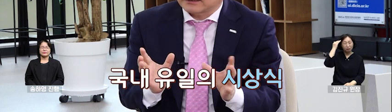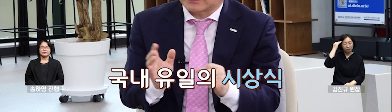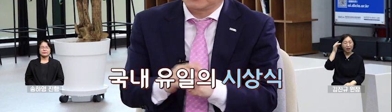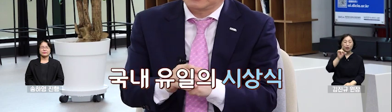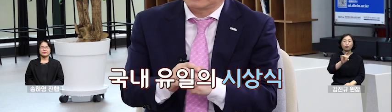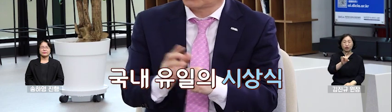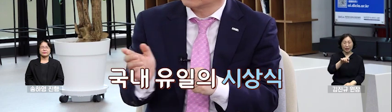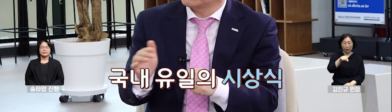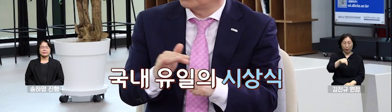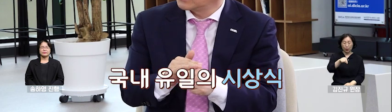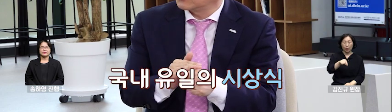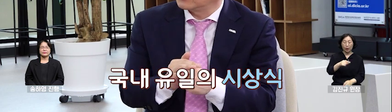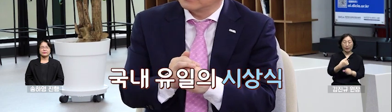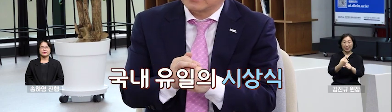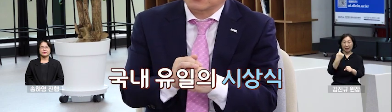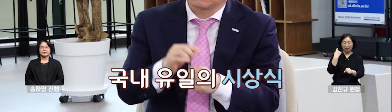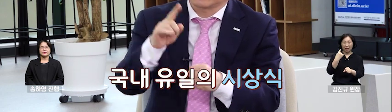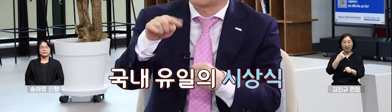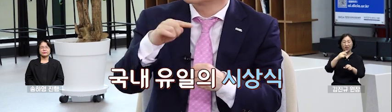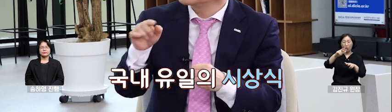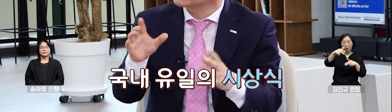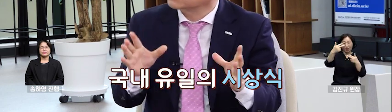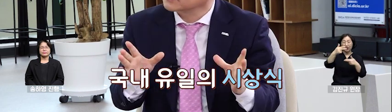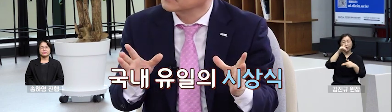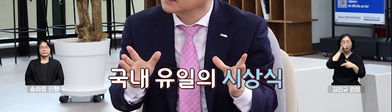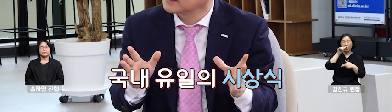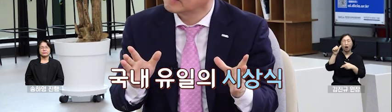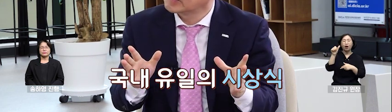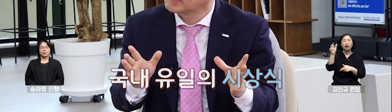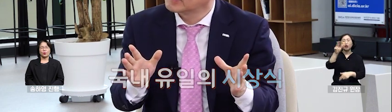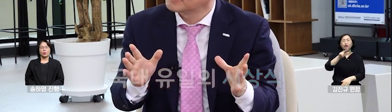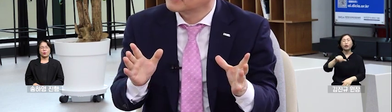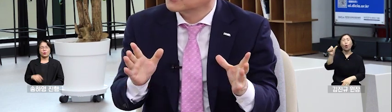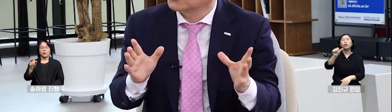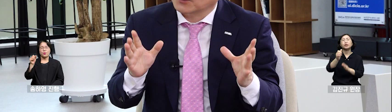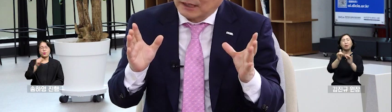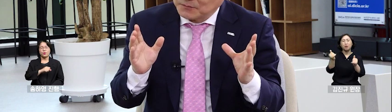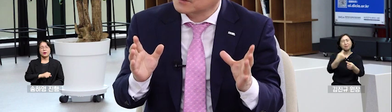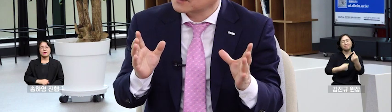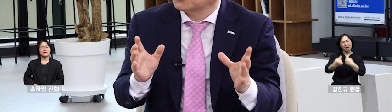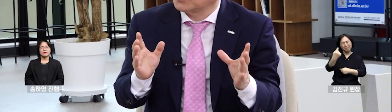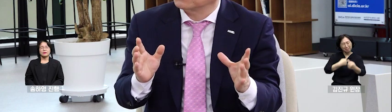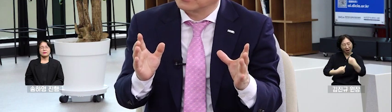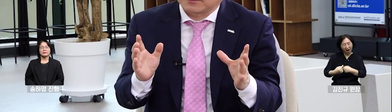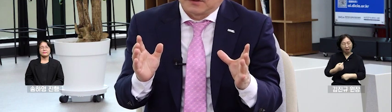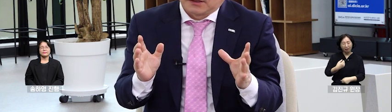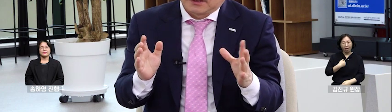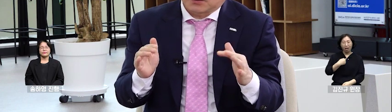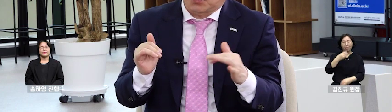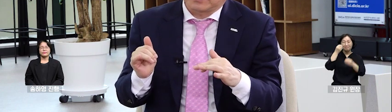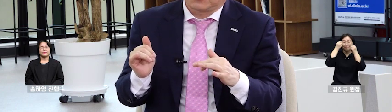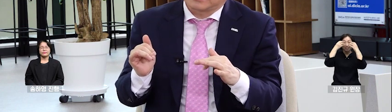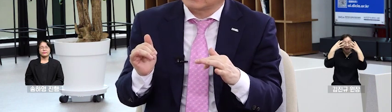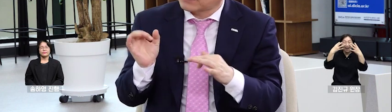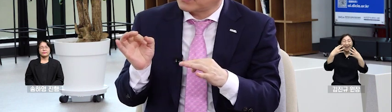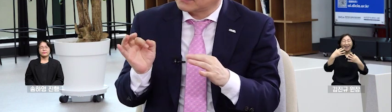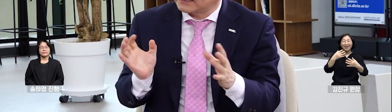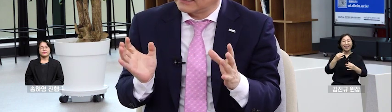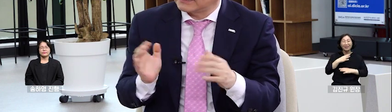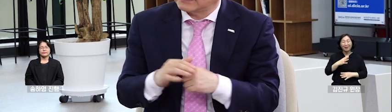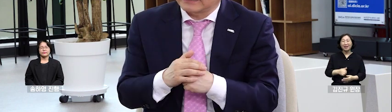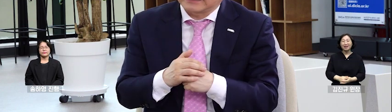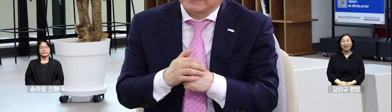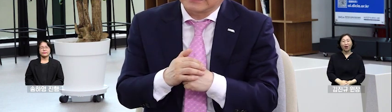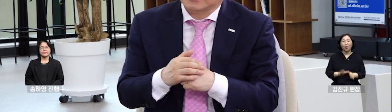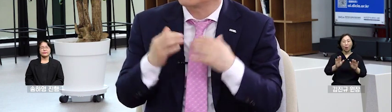겁니다 작년에 이제 콜 아트 온라인 했는데 전국에서 5000명이 들어왔어 어 조촐한 우상 놀랐고 요 더 오래 드린 지 3일째